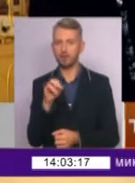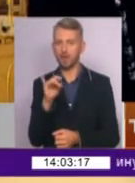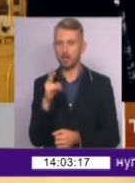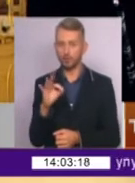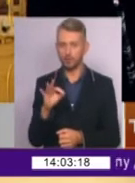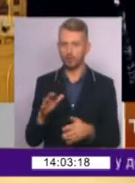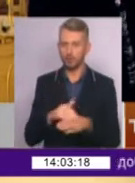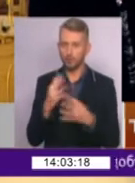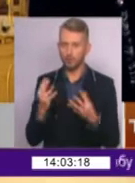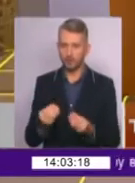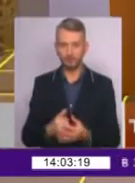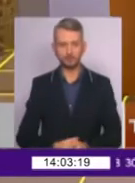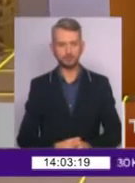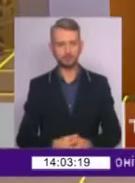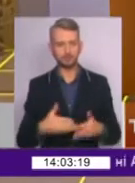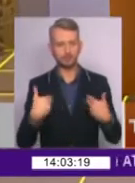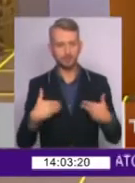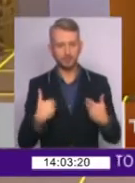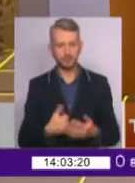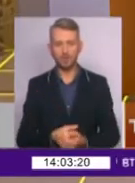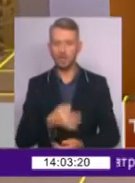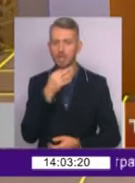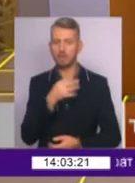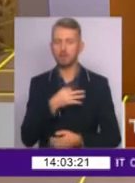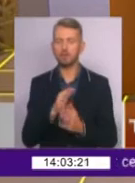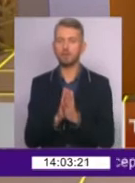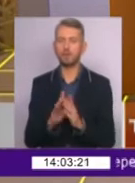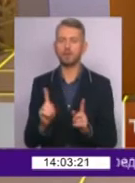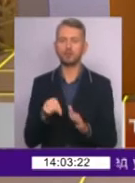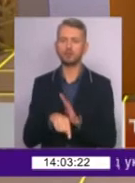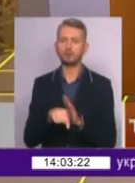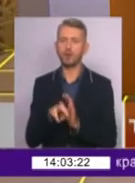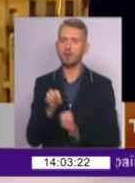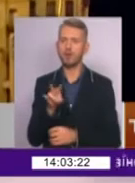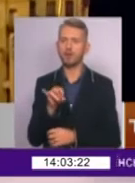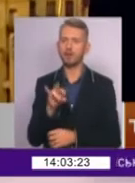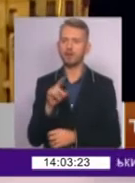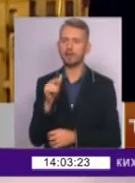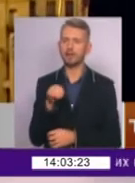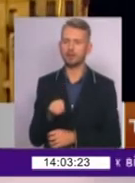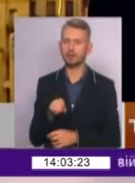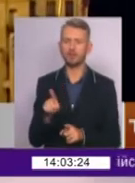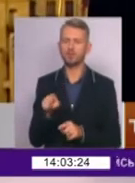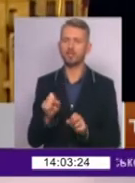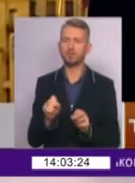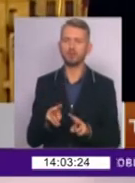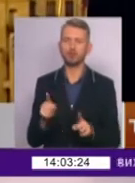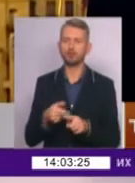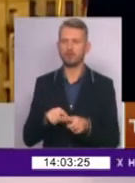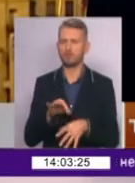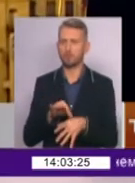дня. Скажіть, будь ласка, тож, що таке менінгіт? Чим він небезпечний? Що це за